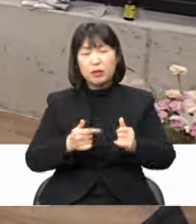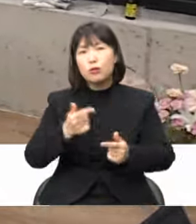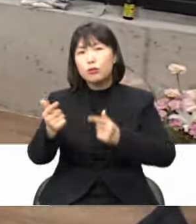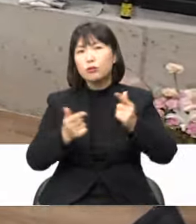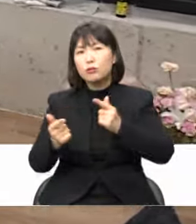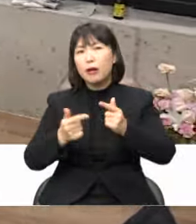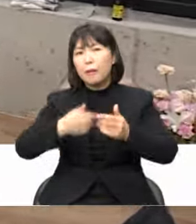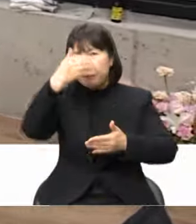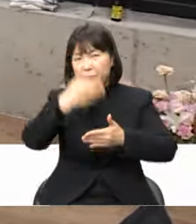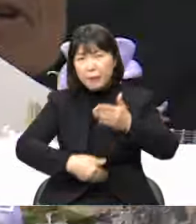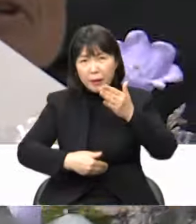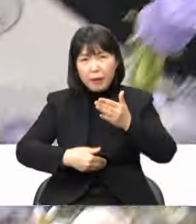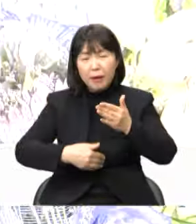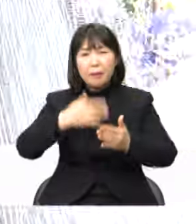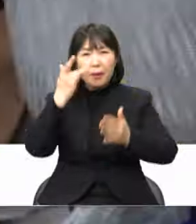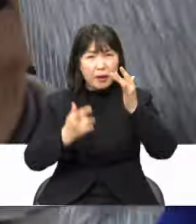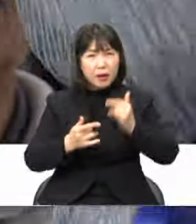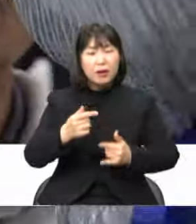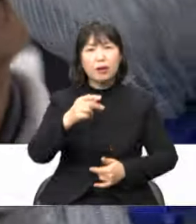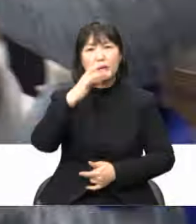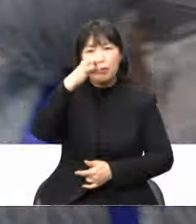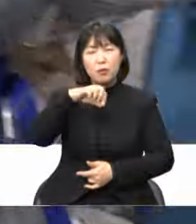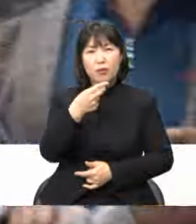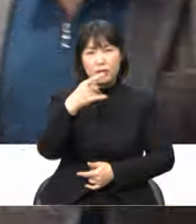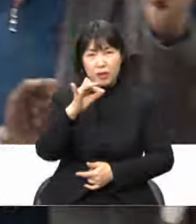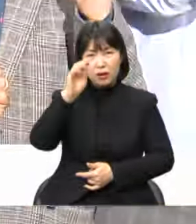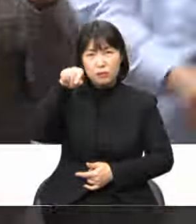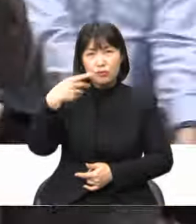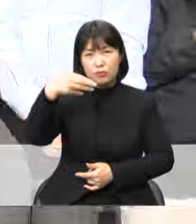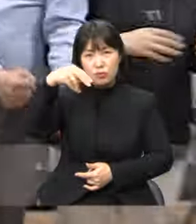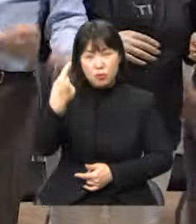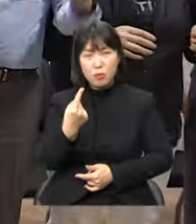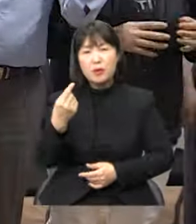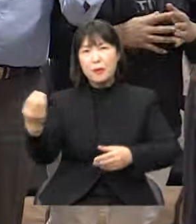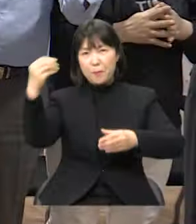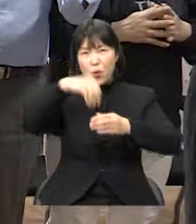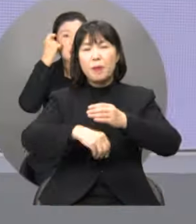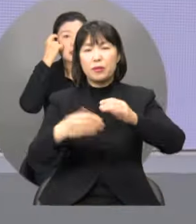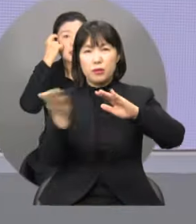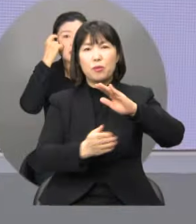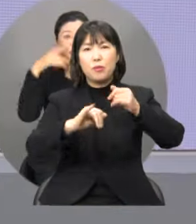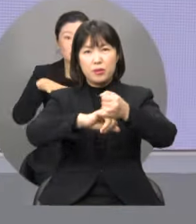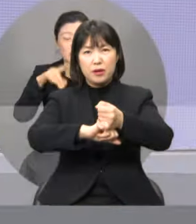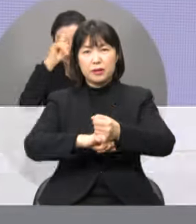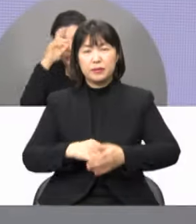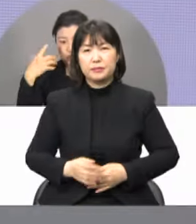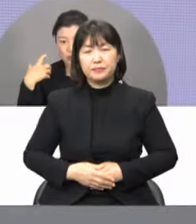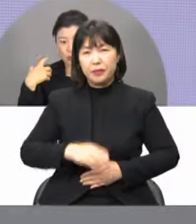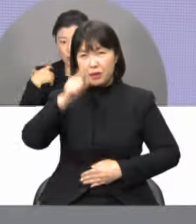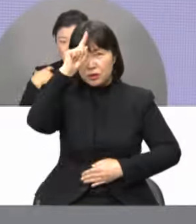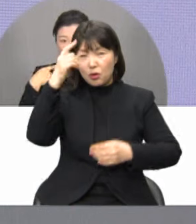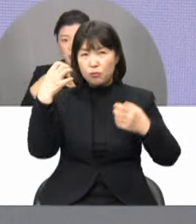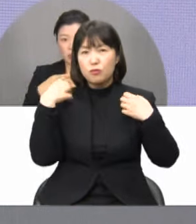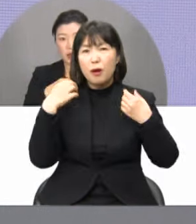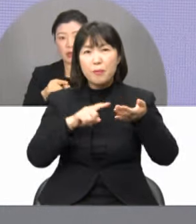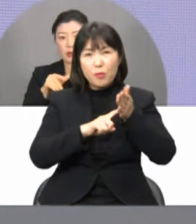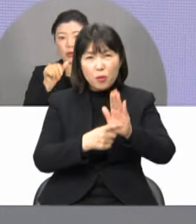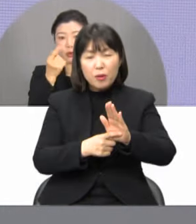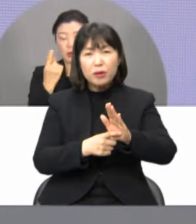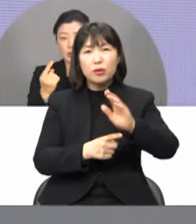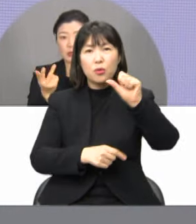원당과 노역을 최종안에 포함시키겠다고 공약했습니다 우선 정부가 내놓은 5호선